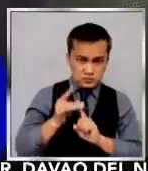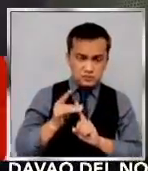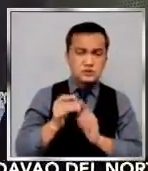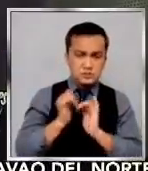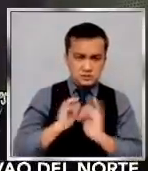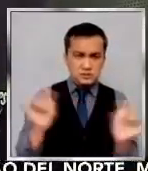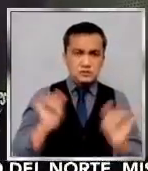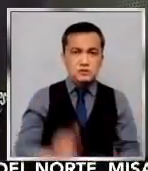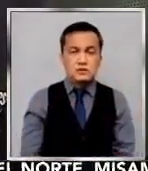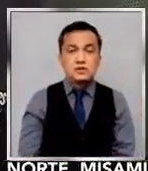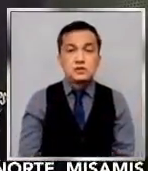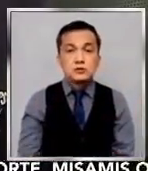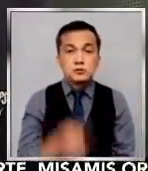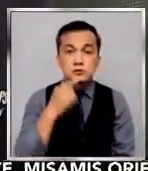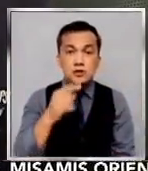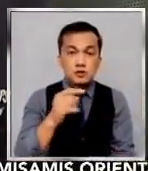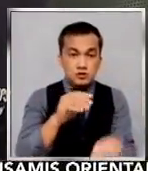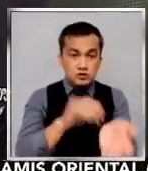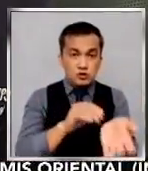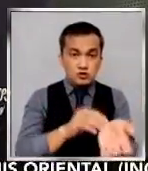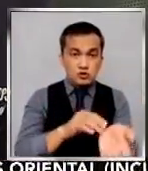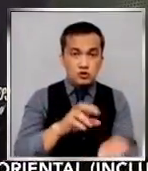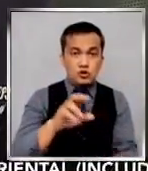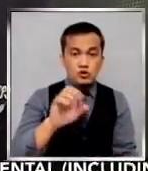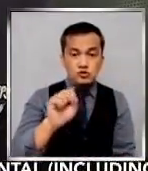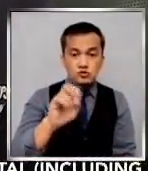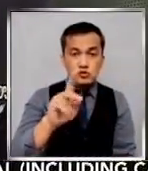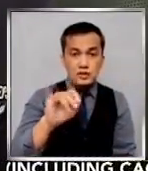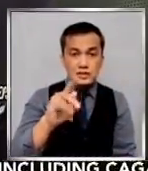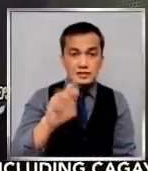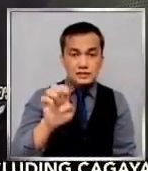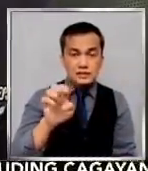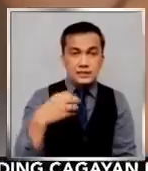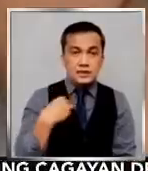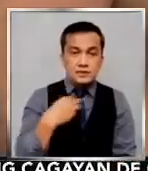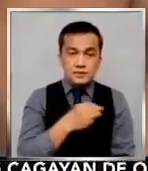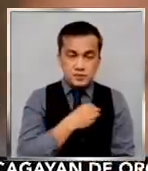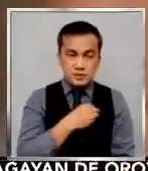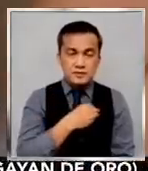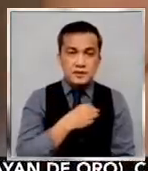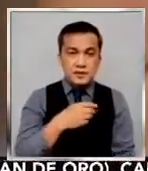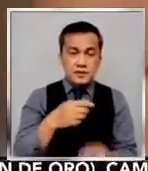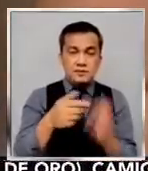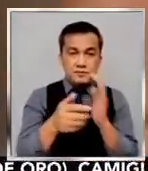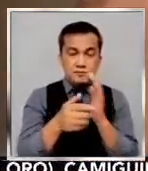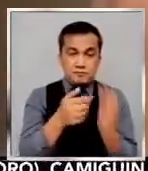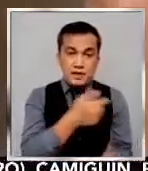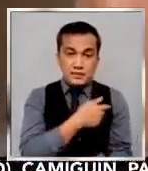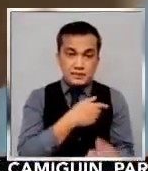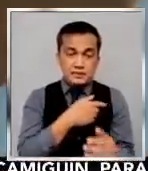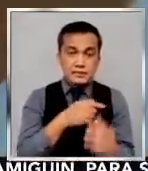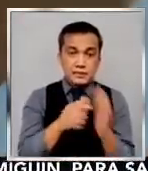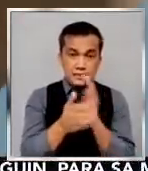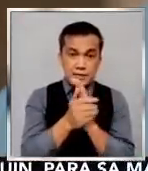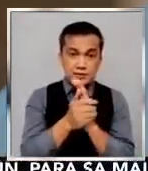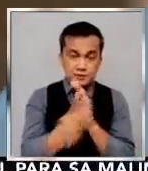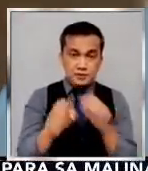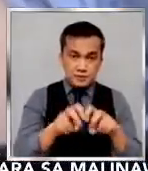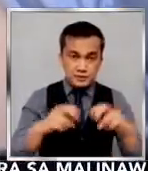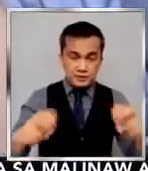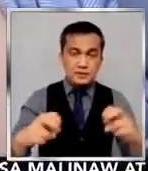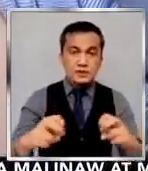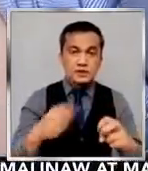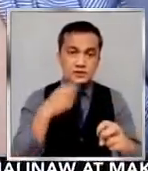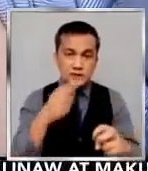Dr. Ron Jean Solante na miyembro ng Vaccine Expert Panel o VEP, base sa pag-aaral ng mga eksperto, pagkalipas